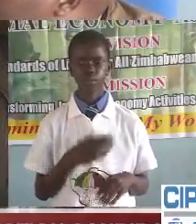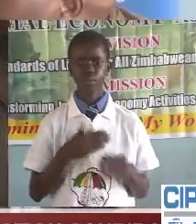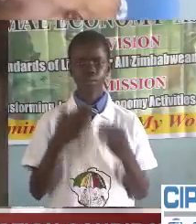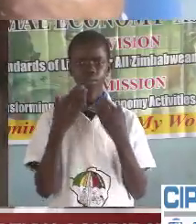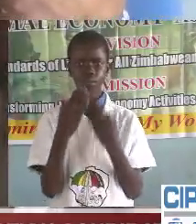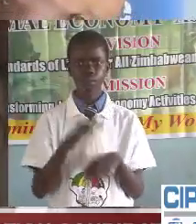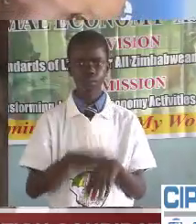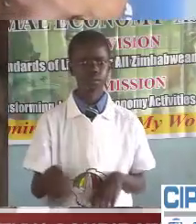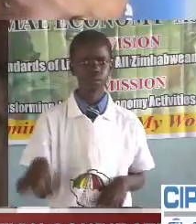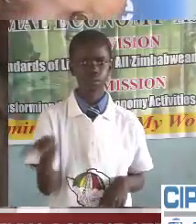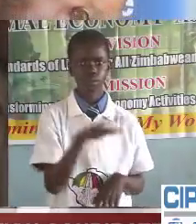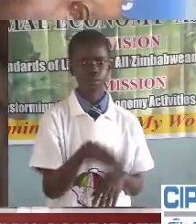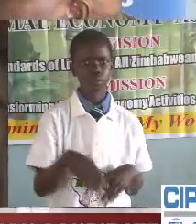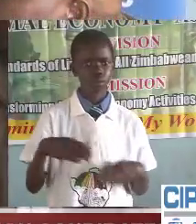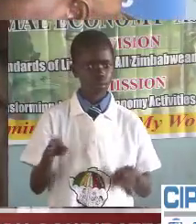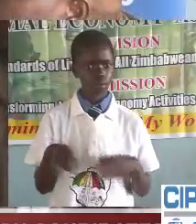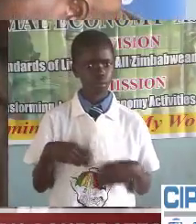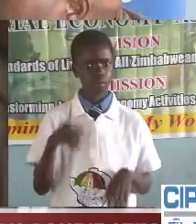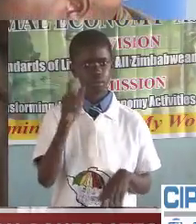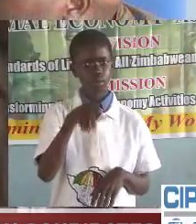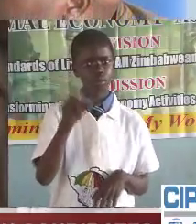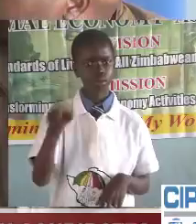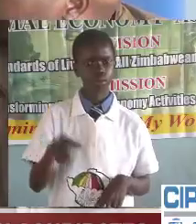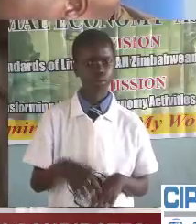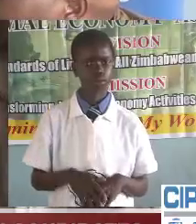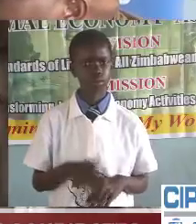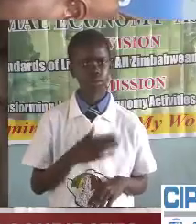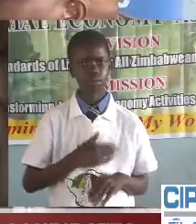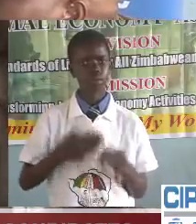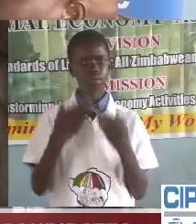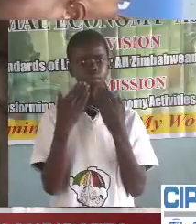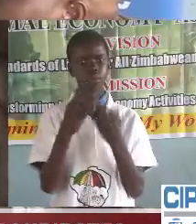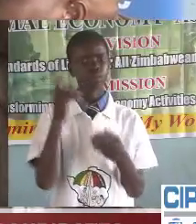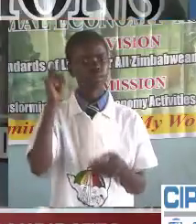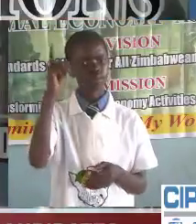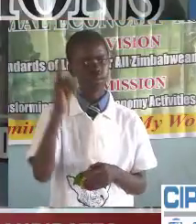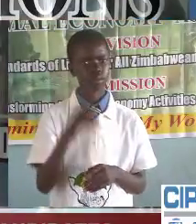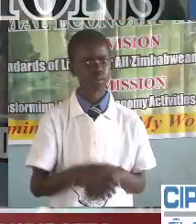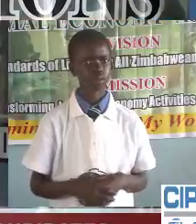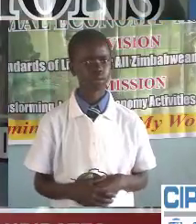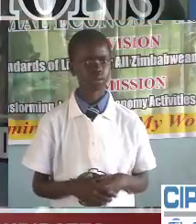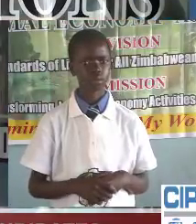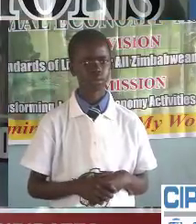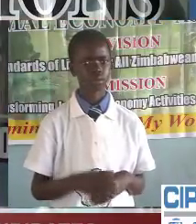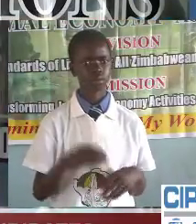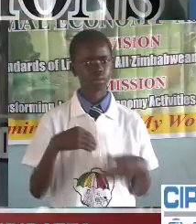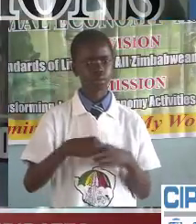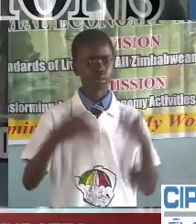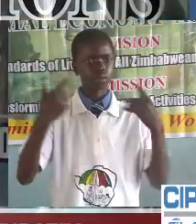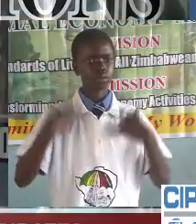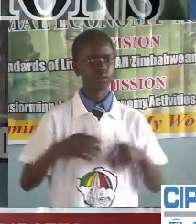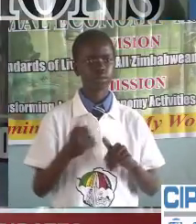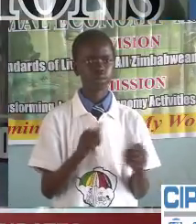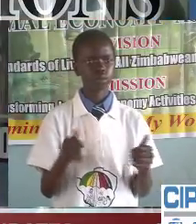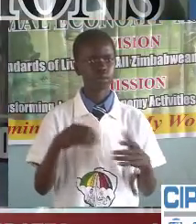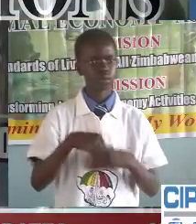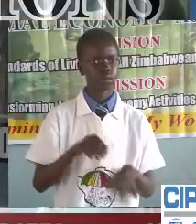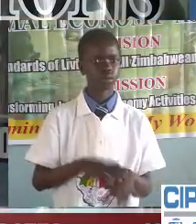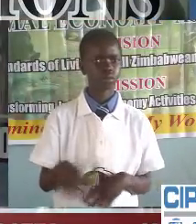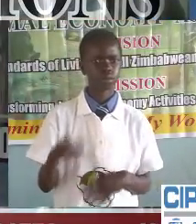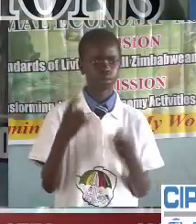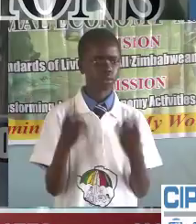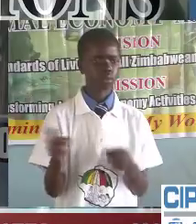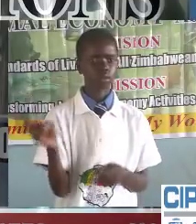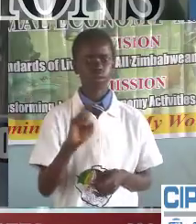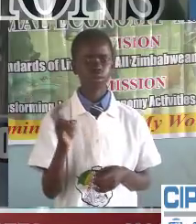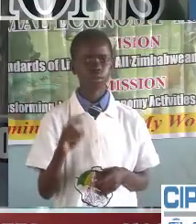Ndokutendai sisi Roseline, ndoda kutendawo Mwari nekuungana kwataita savagari muno